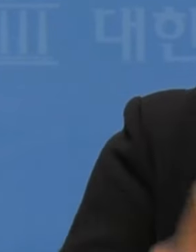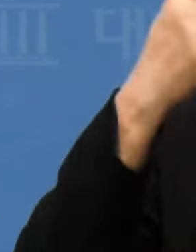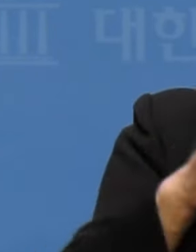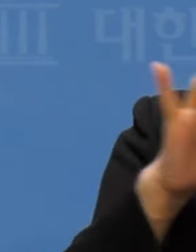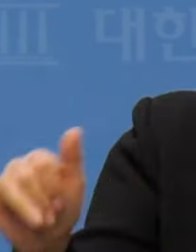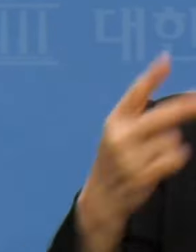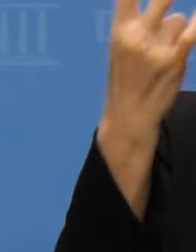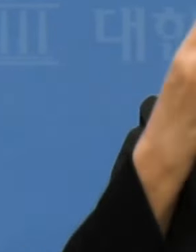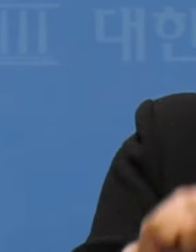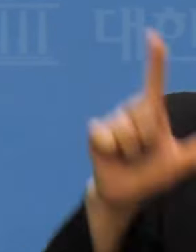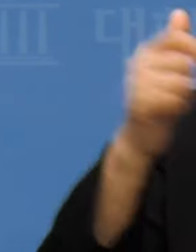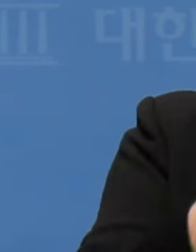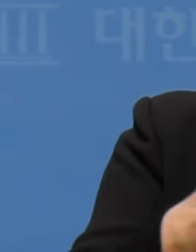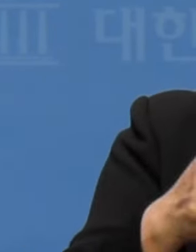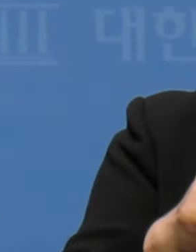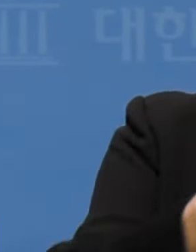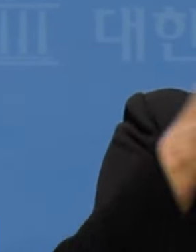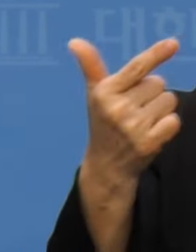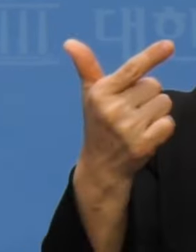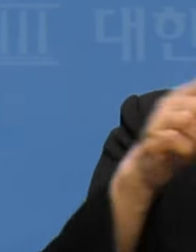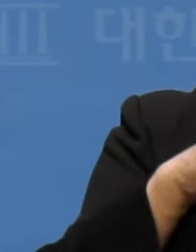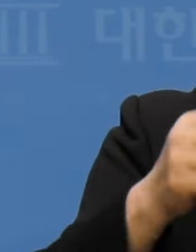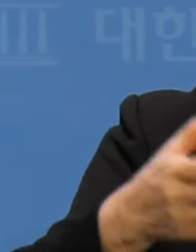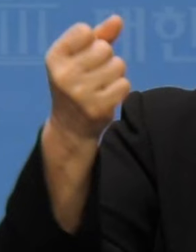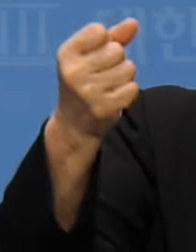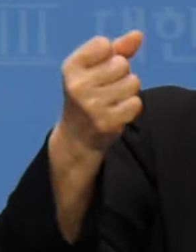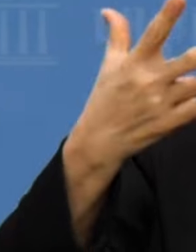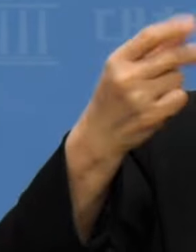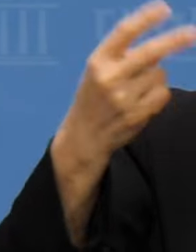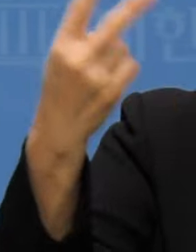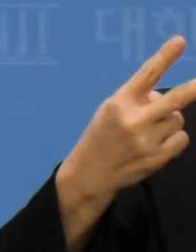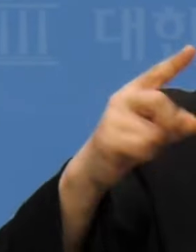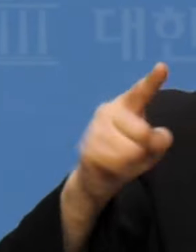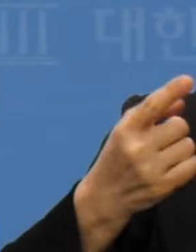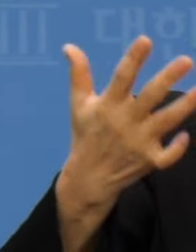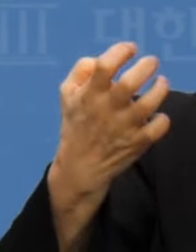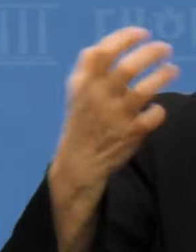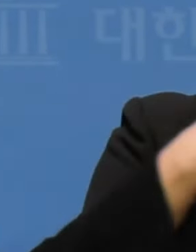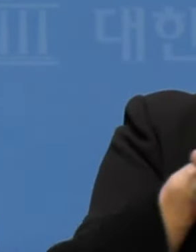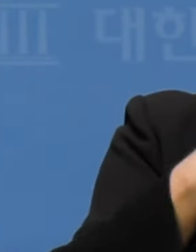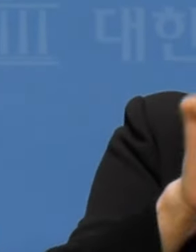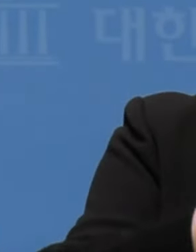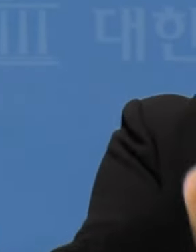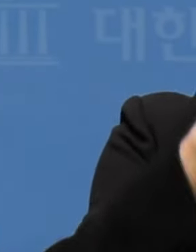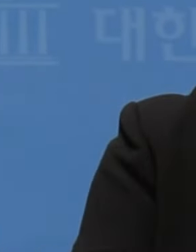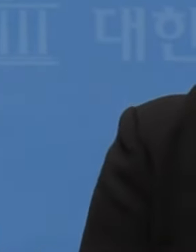중국인들의 2023년 상반기 국내 토지 보유 필지가 7만 2,180건으로 파악됐습니다.